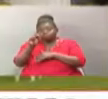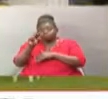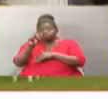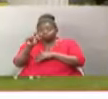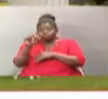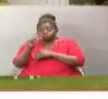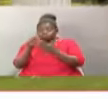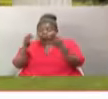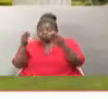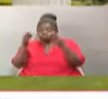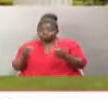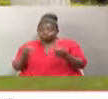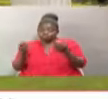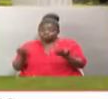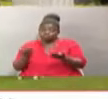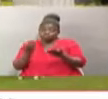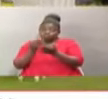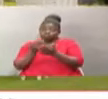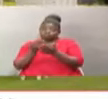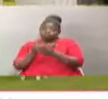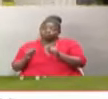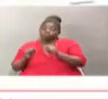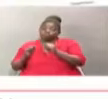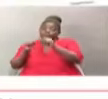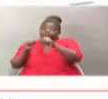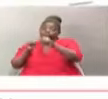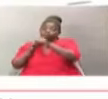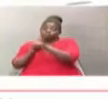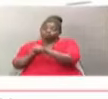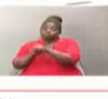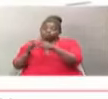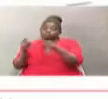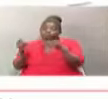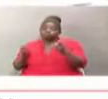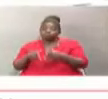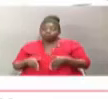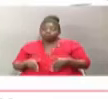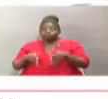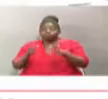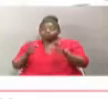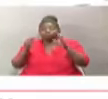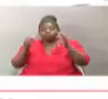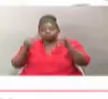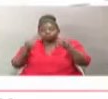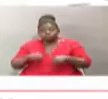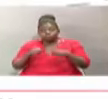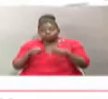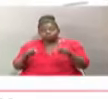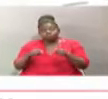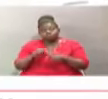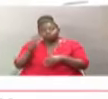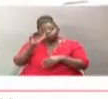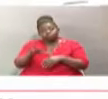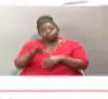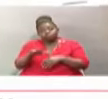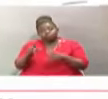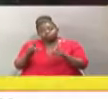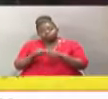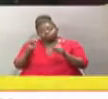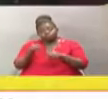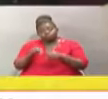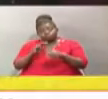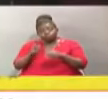kimu kiwedde era n'akunga abawagise okubeerayo mu bungi. Kifo kiri ku kkubo bode kuleta, taxi kuleta, ate ere sobolo